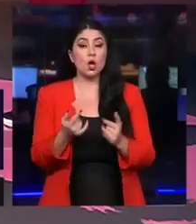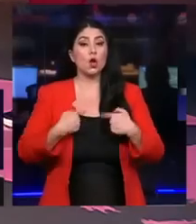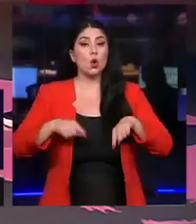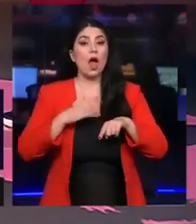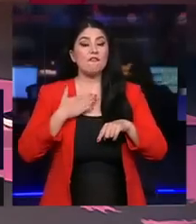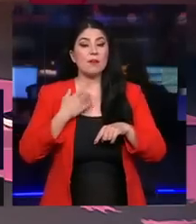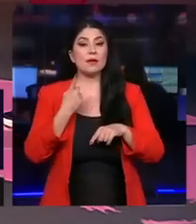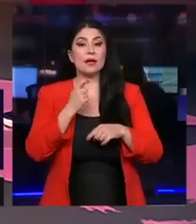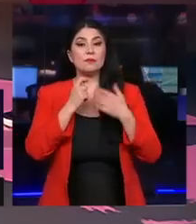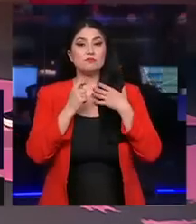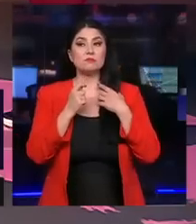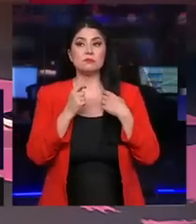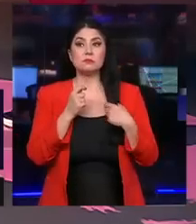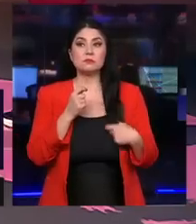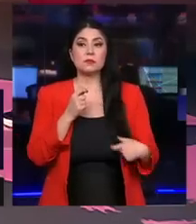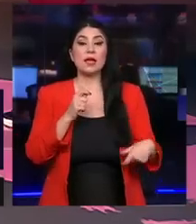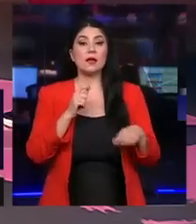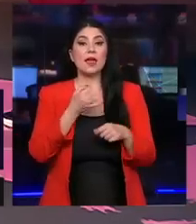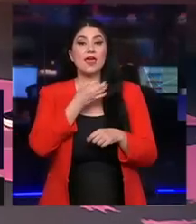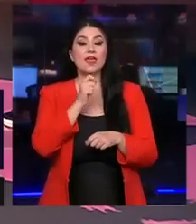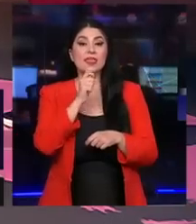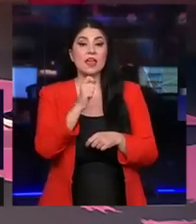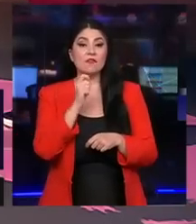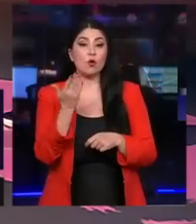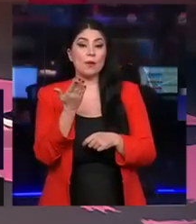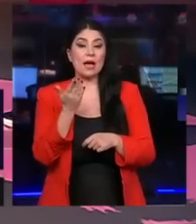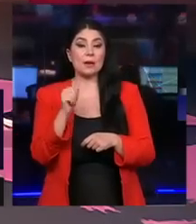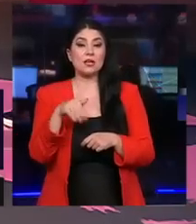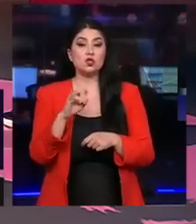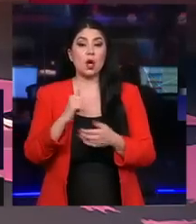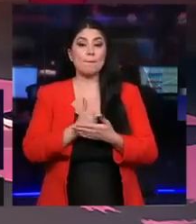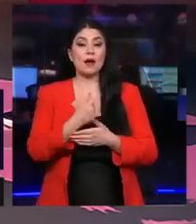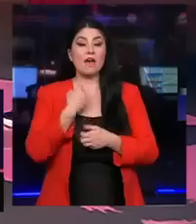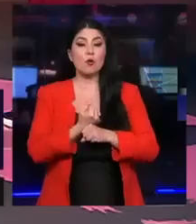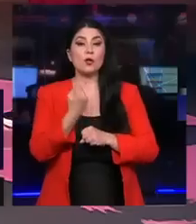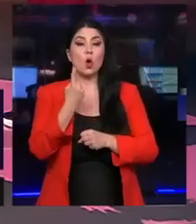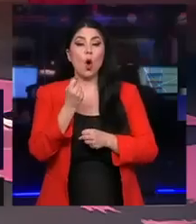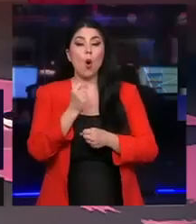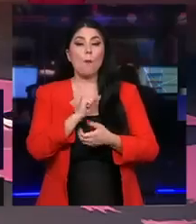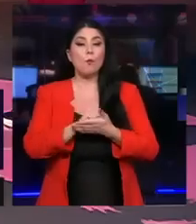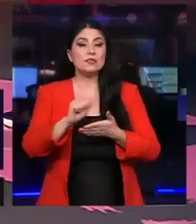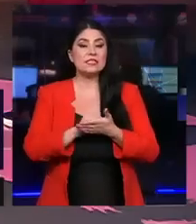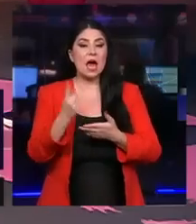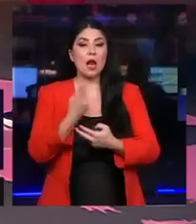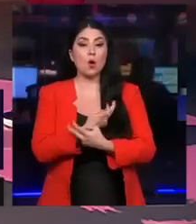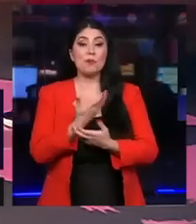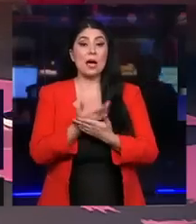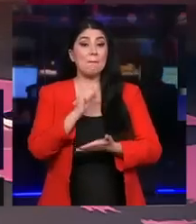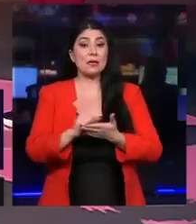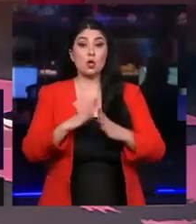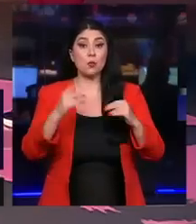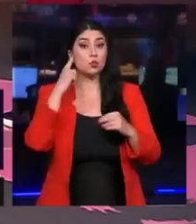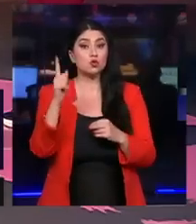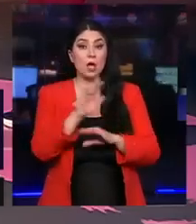acest interviu făcut de premierul Marcel Ciolacu unei publicații austriece despre care presa din România nu a